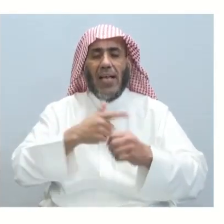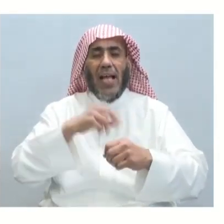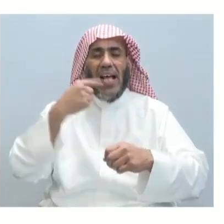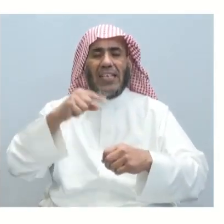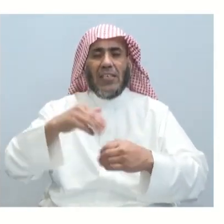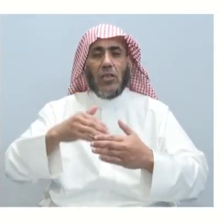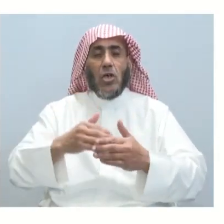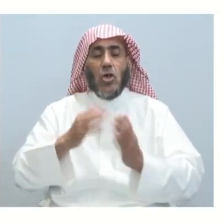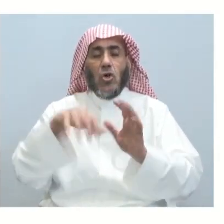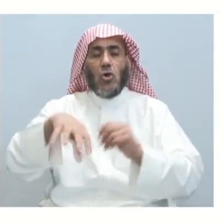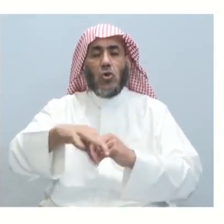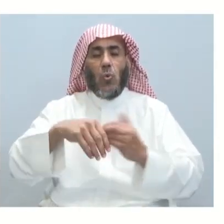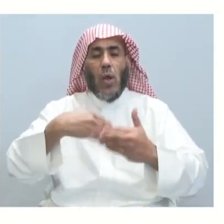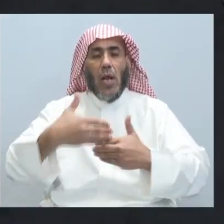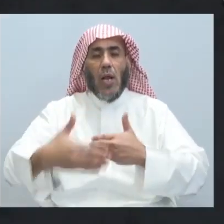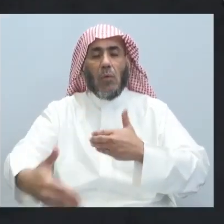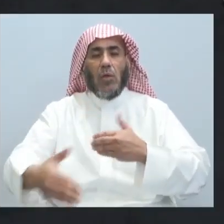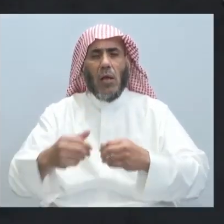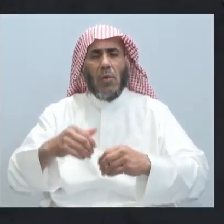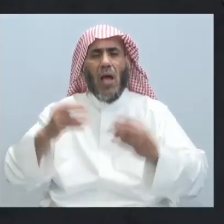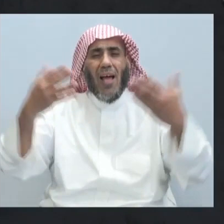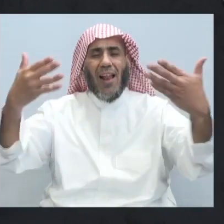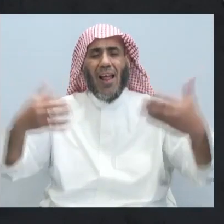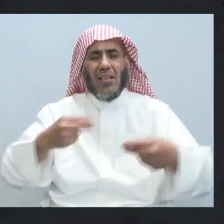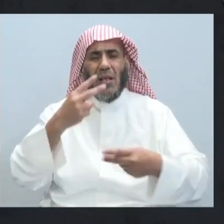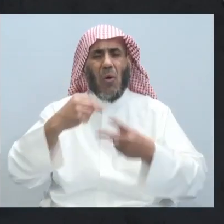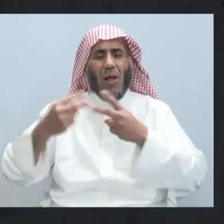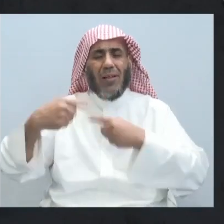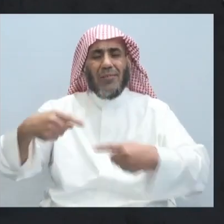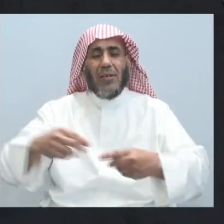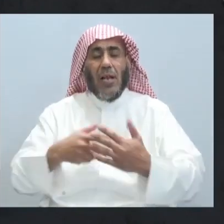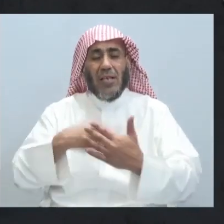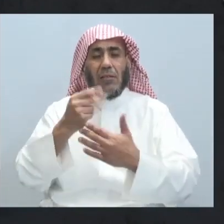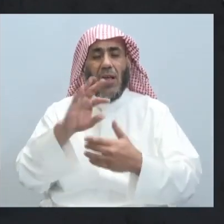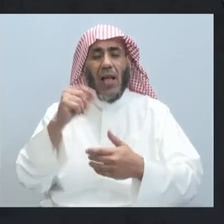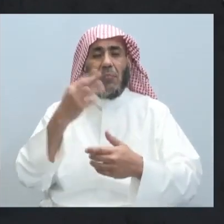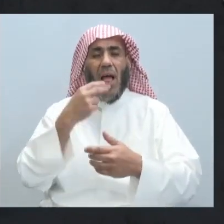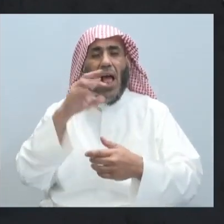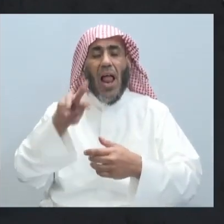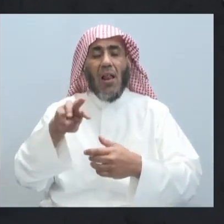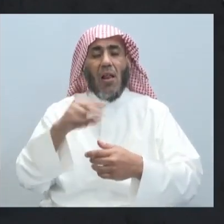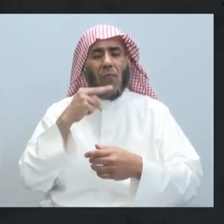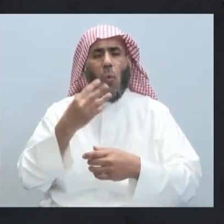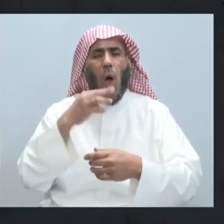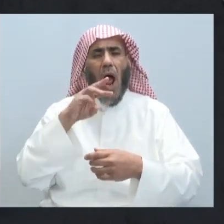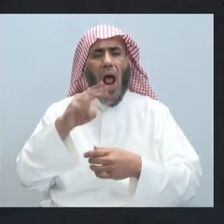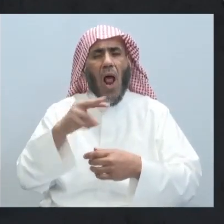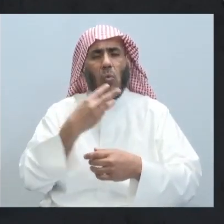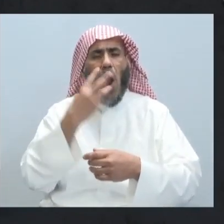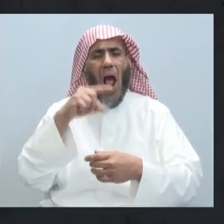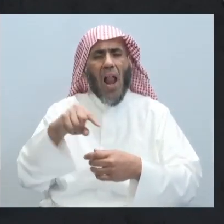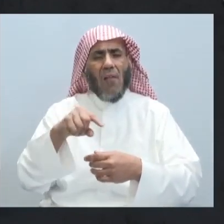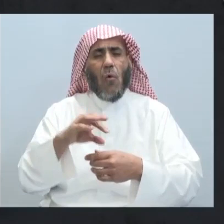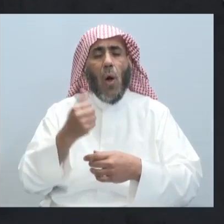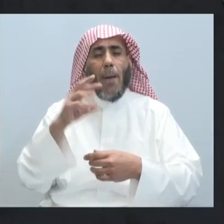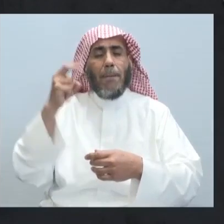الدول المتتابعه هذا يسمى العصر القديم او الادب القديم العصر الحديث يبدا من 1200 وسنعرف ذلك تقريبا 1200 وشوي العصر